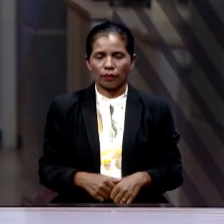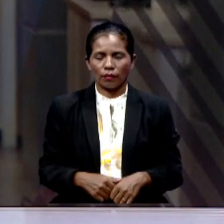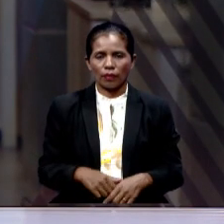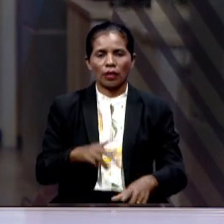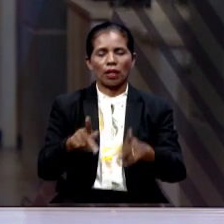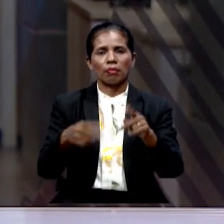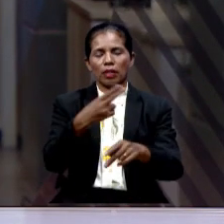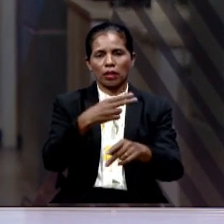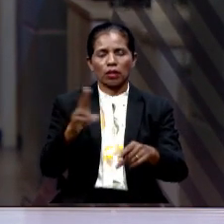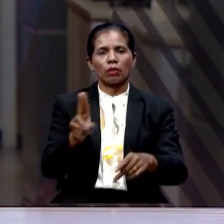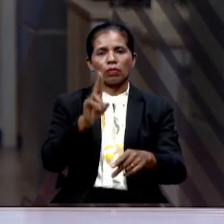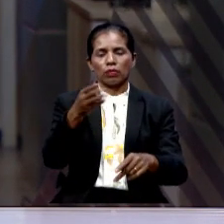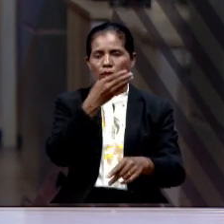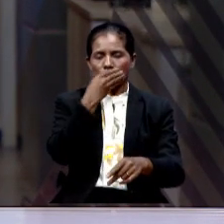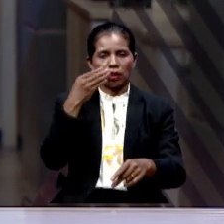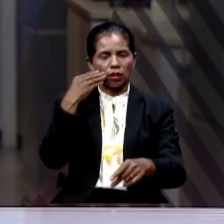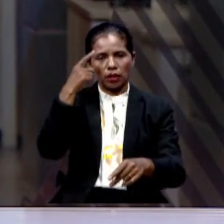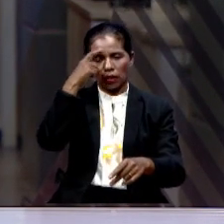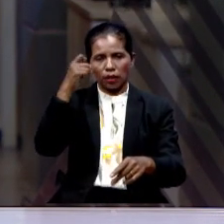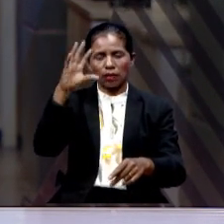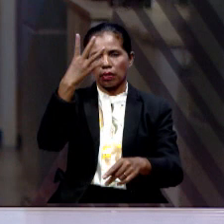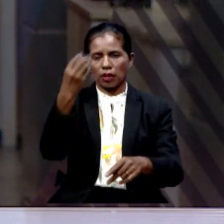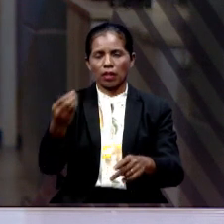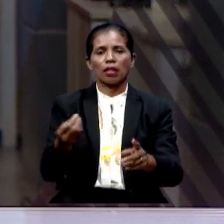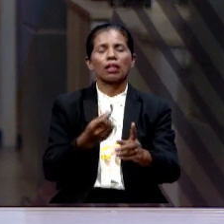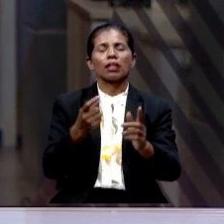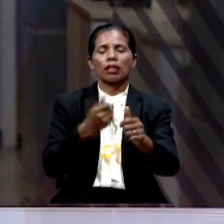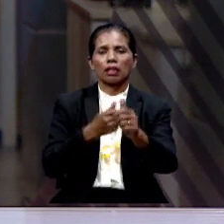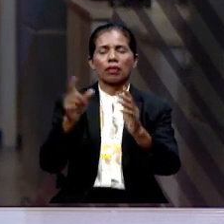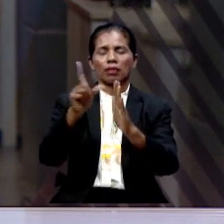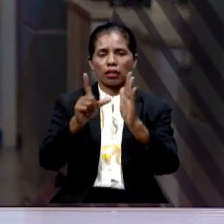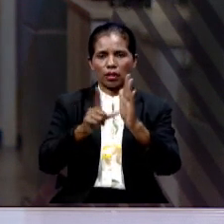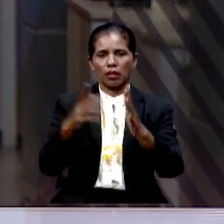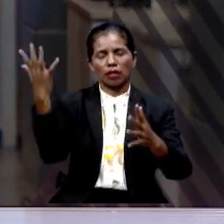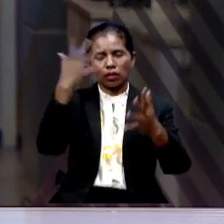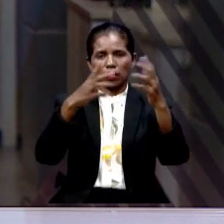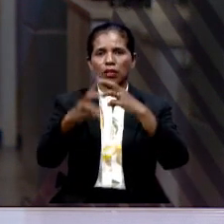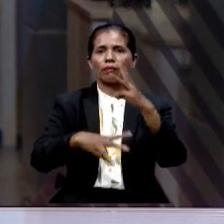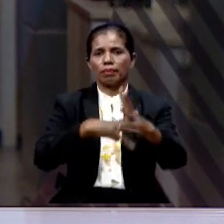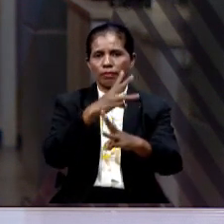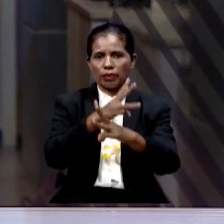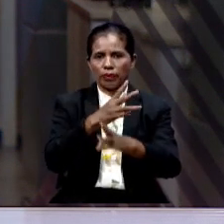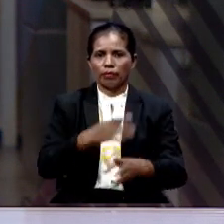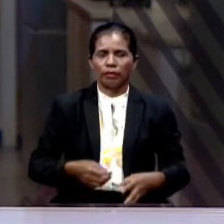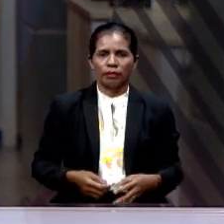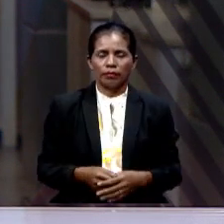População indonésia usa máscara, tamba Jakarta tamba ia lista cidade mais poluído ia mundo.